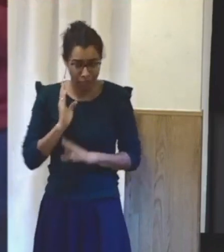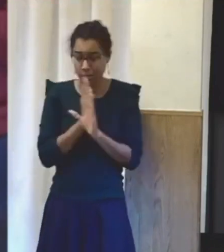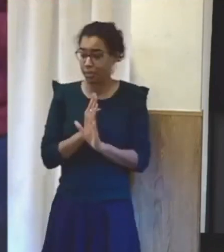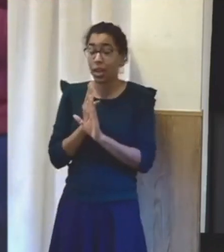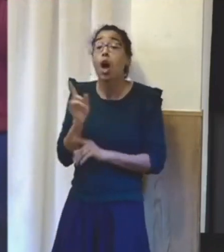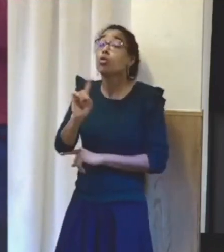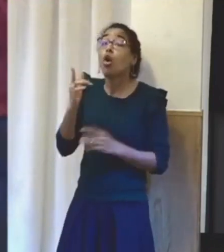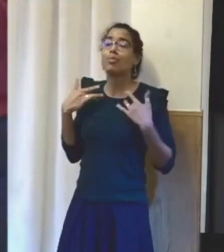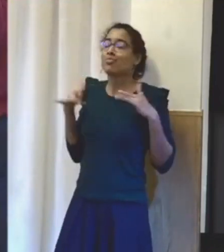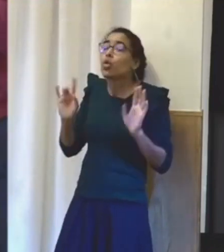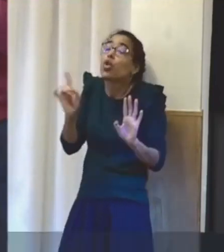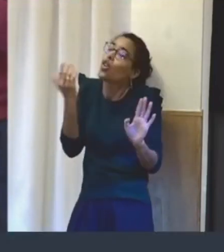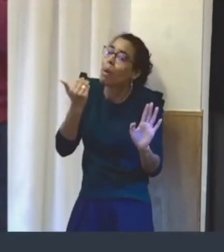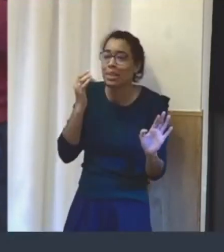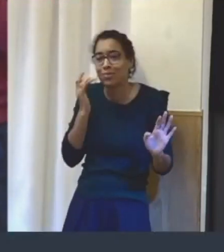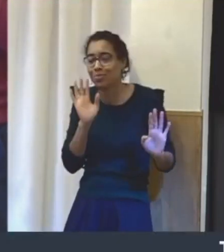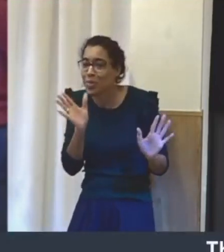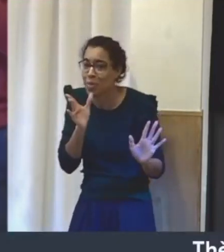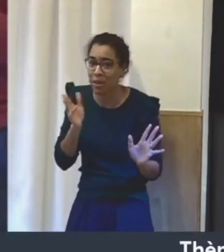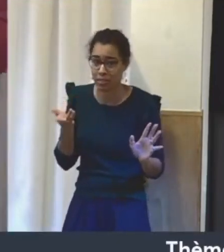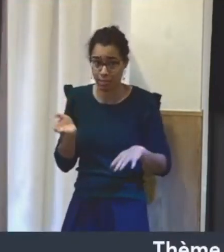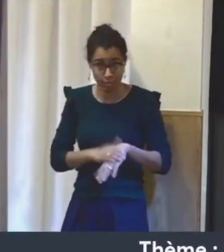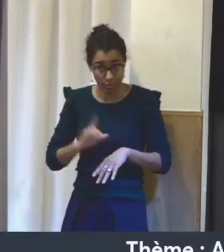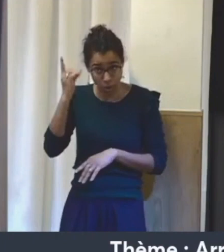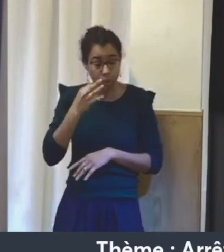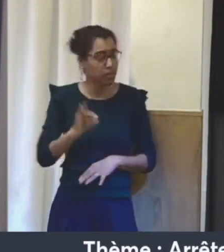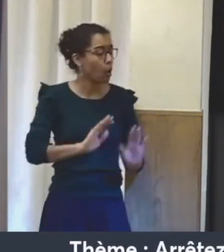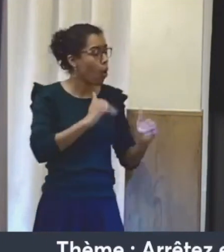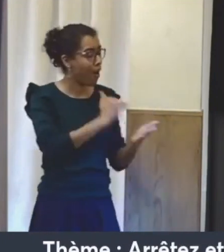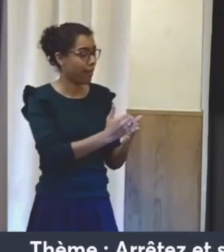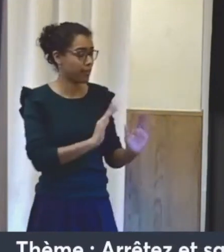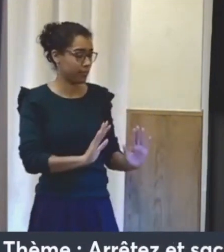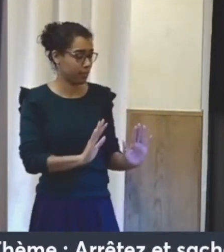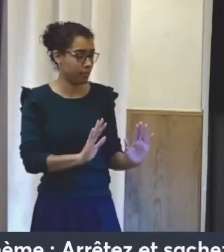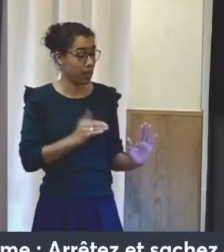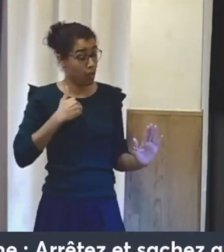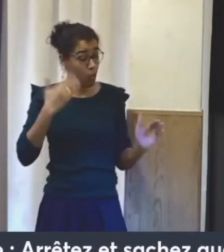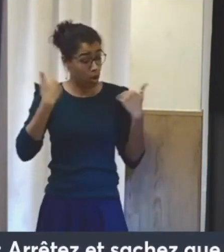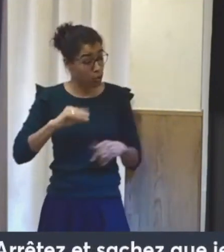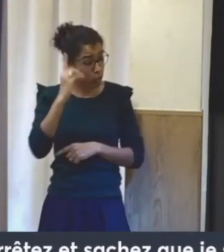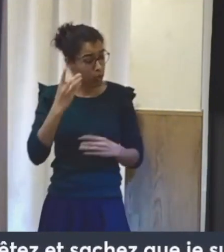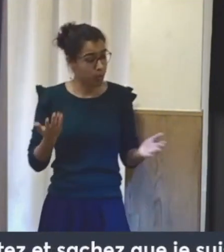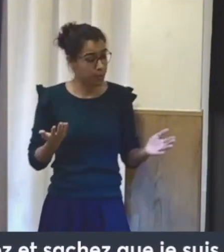disais, ah! Non, non, non, non, non. Mais Dieu m'a dit un jour, et arrête, sache que je suis Dieu.